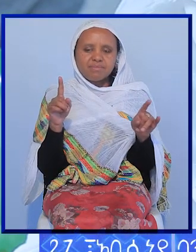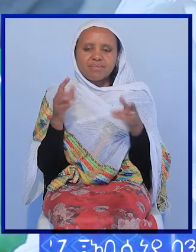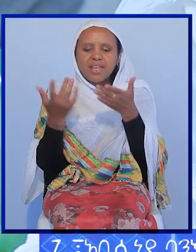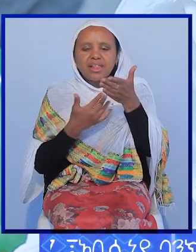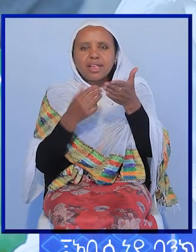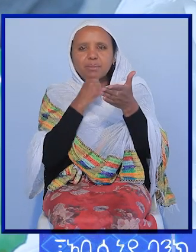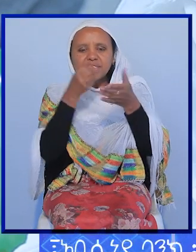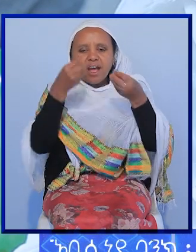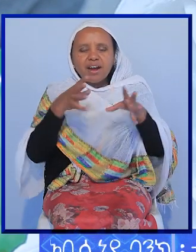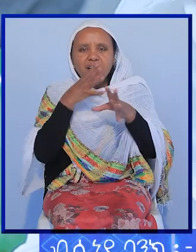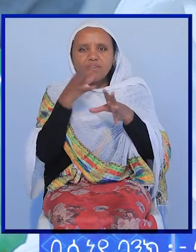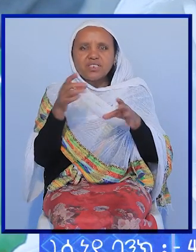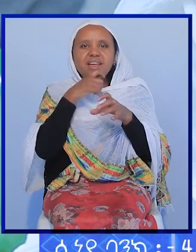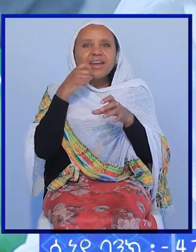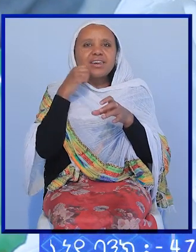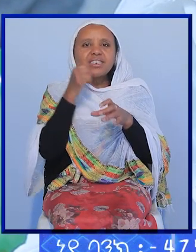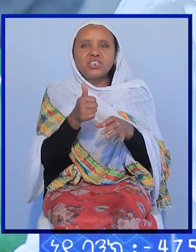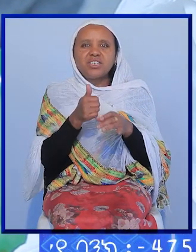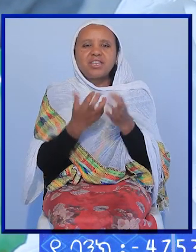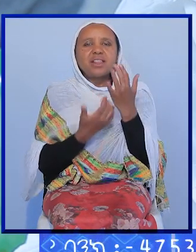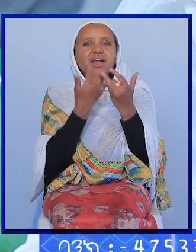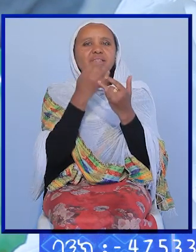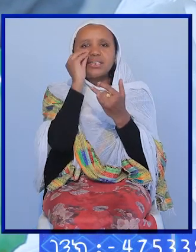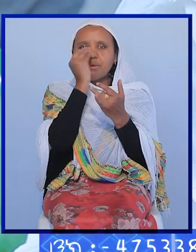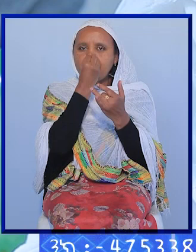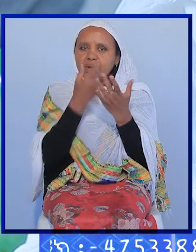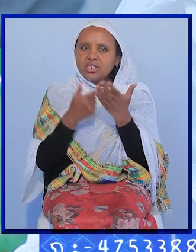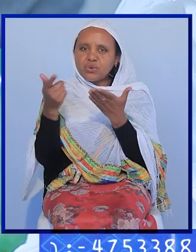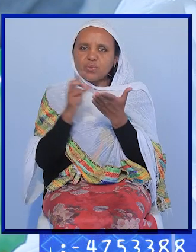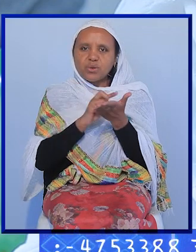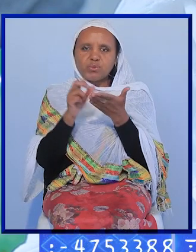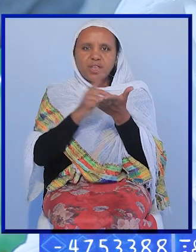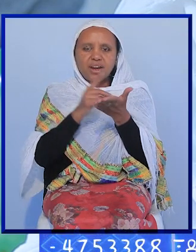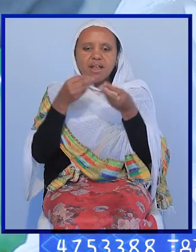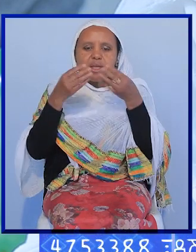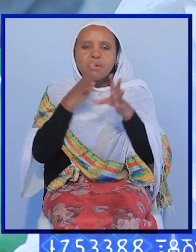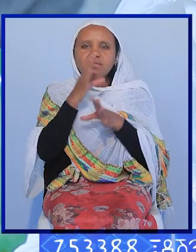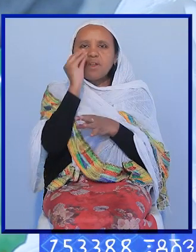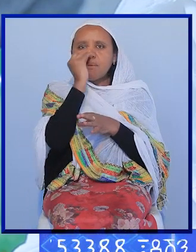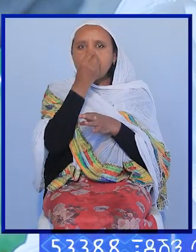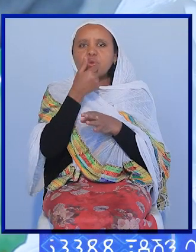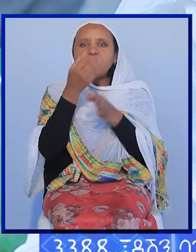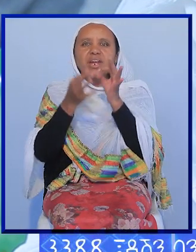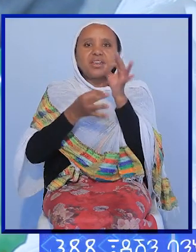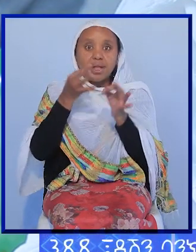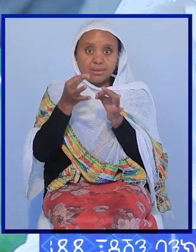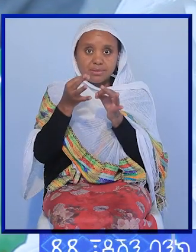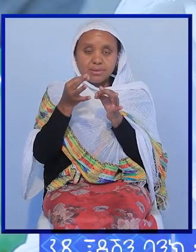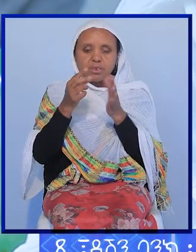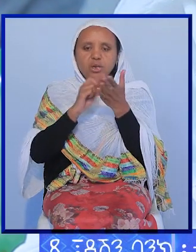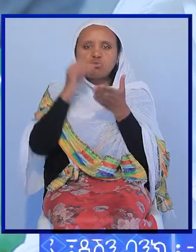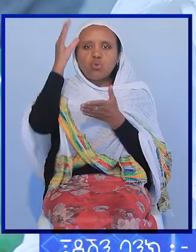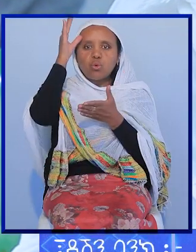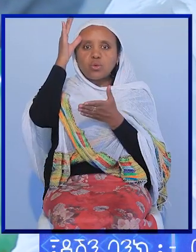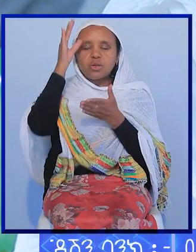ያልተለበለበች ያልረገፈች ያልደረቀች ያልተቃጠለች አበባ። ለዚህ ነው ቅዱስ ያሬድ የማትረግፍ አበባ ብሎ የገለጻት። ቅዱስ